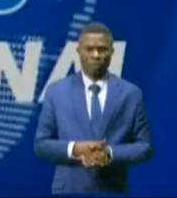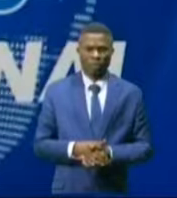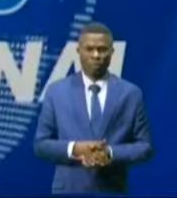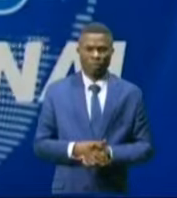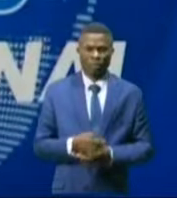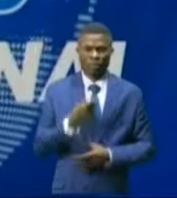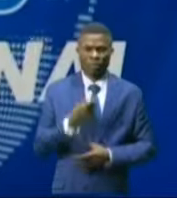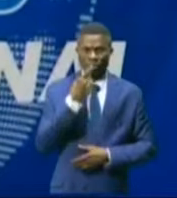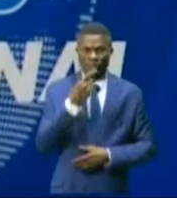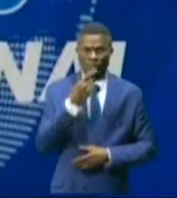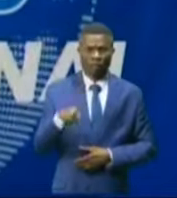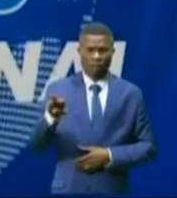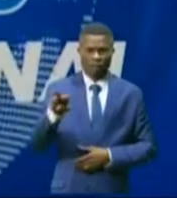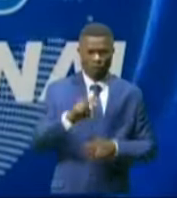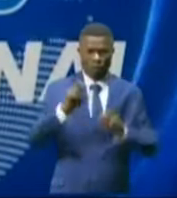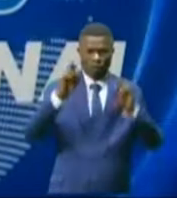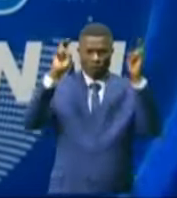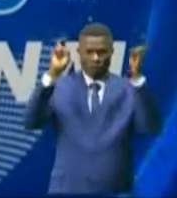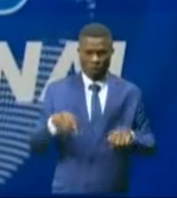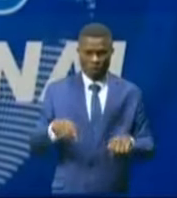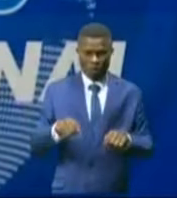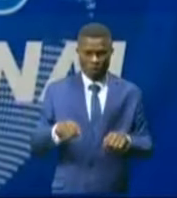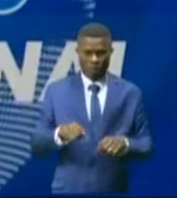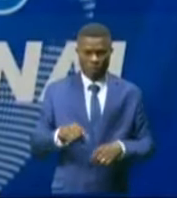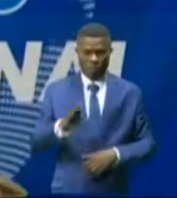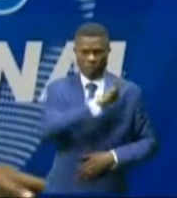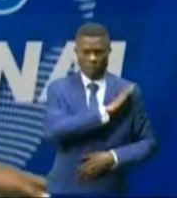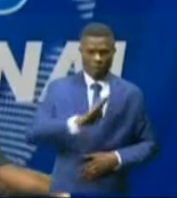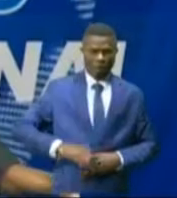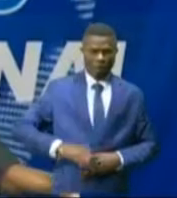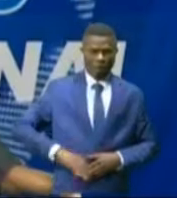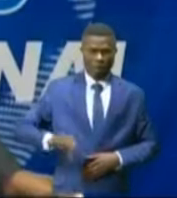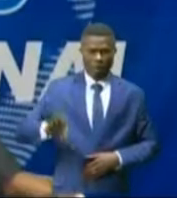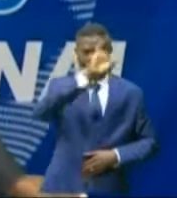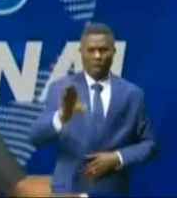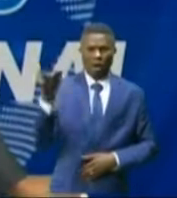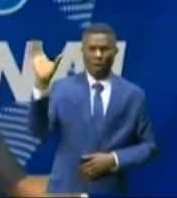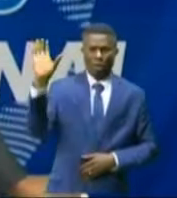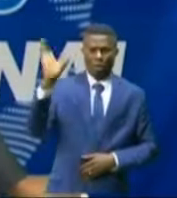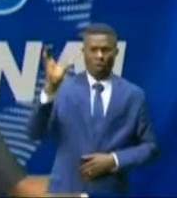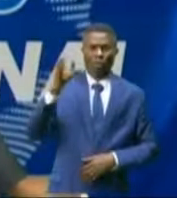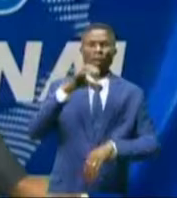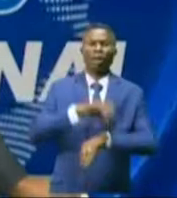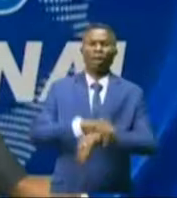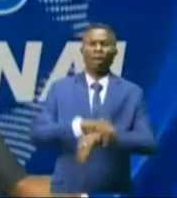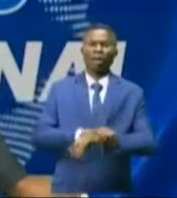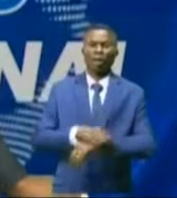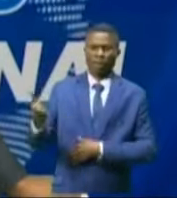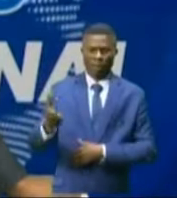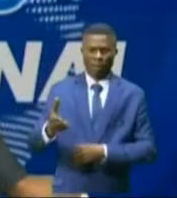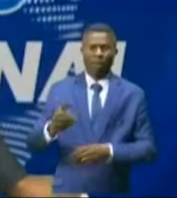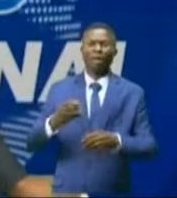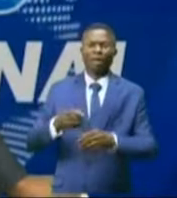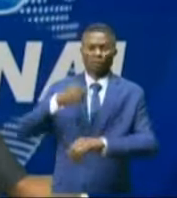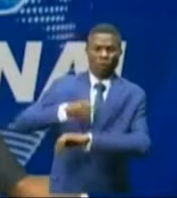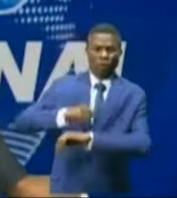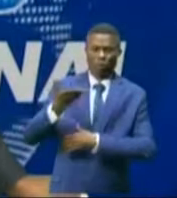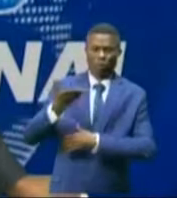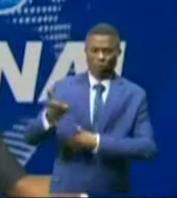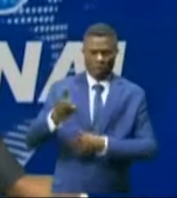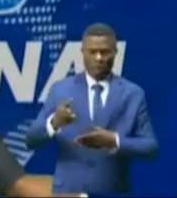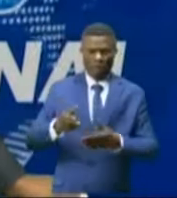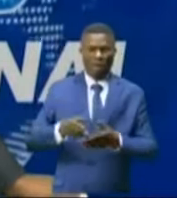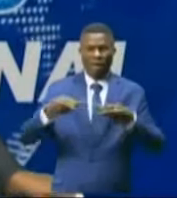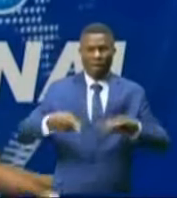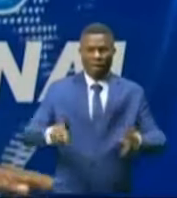Je l'ai également annoncé à l'ouverture. Les bourgmestres de la commune des Makala nous arrêtent sur le front des accusés pour autoriser